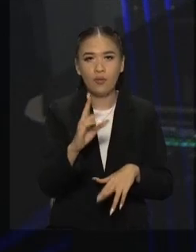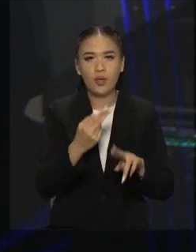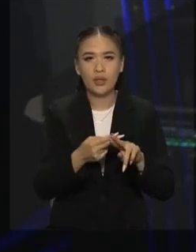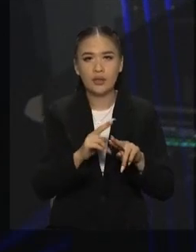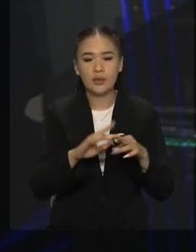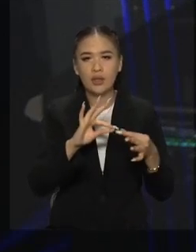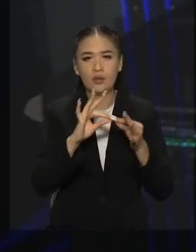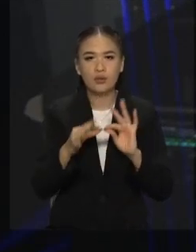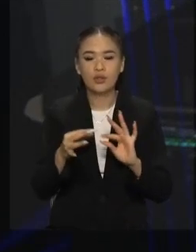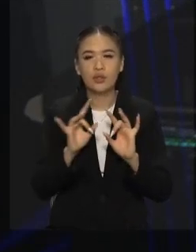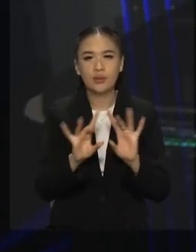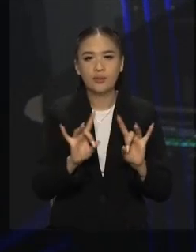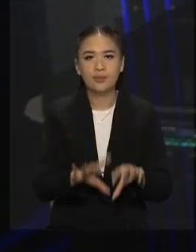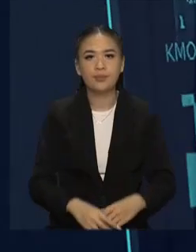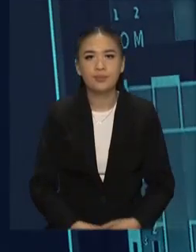рубрика «Интервью».